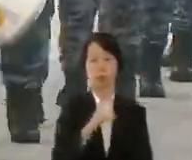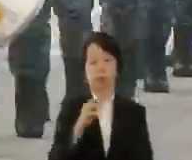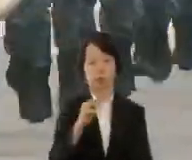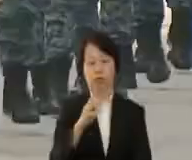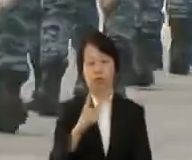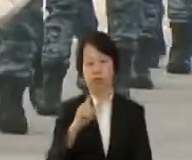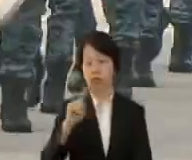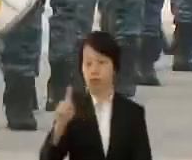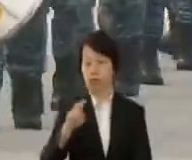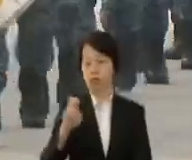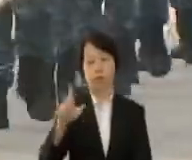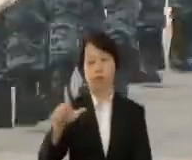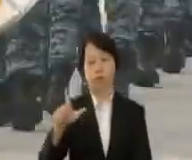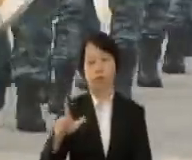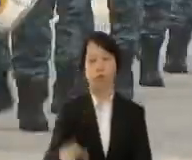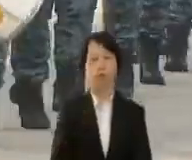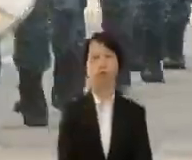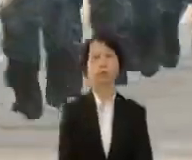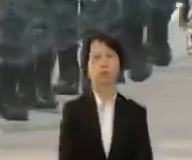Wandi.